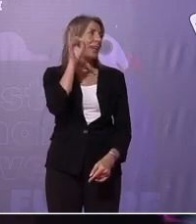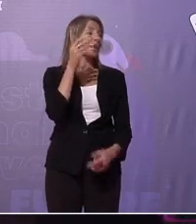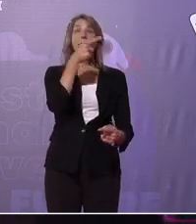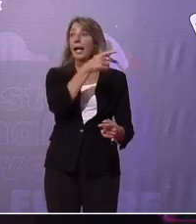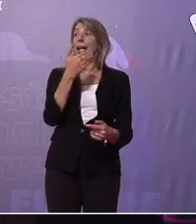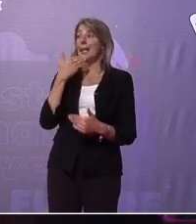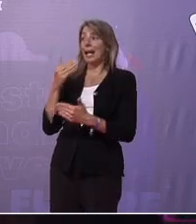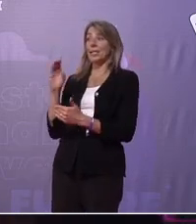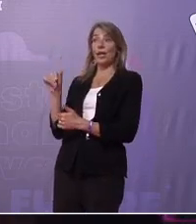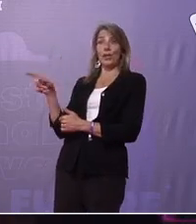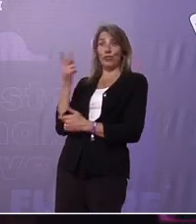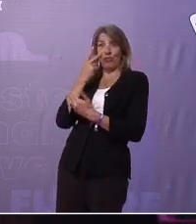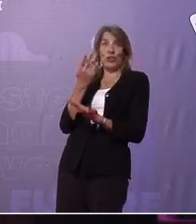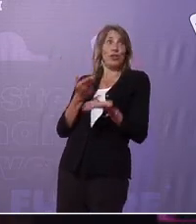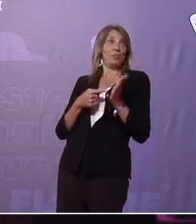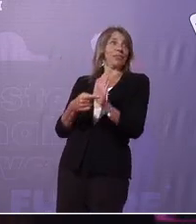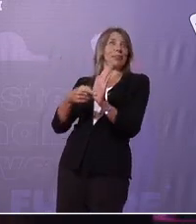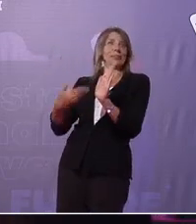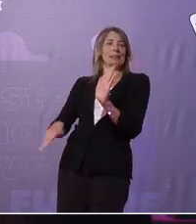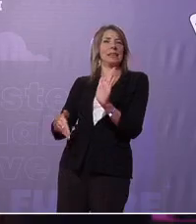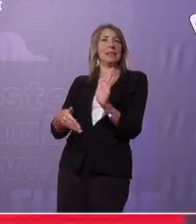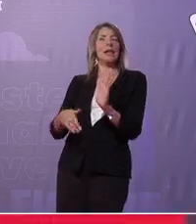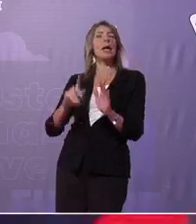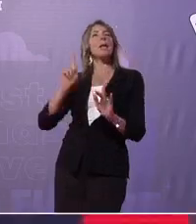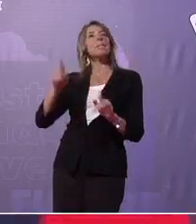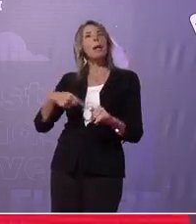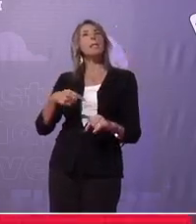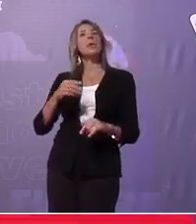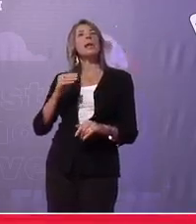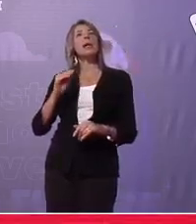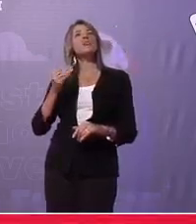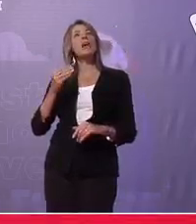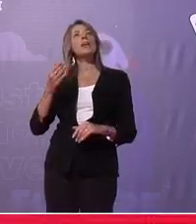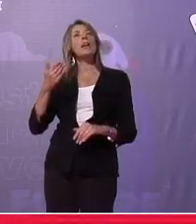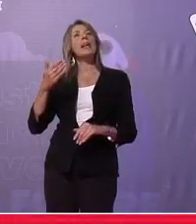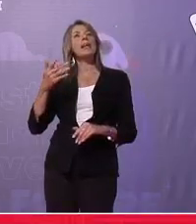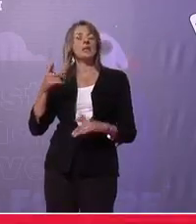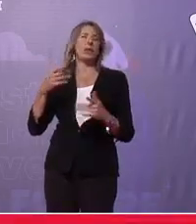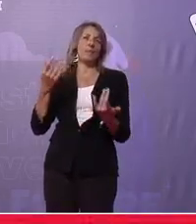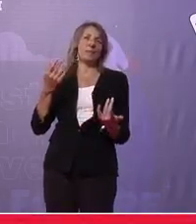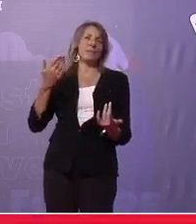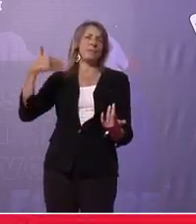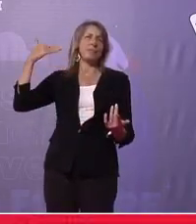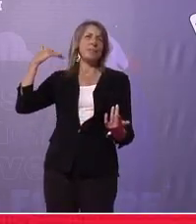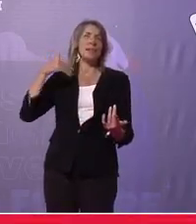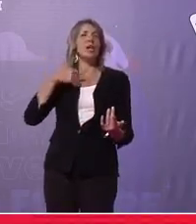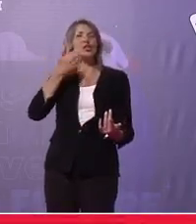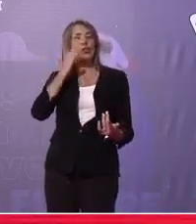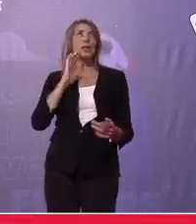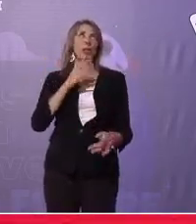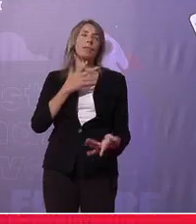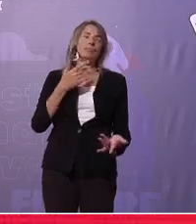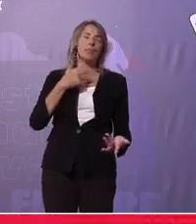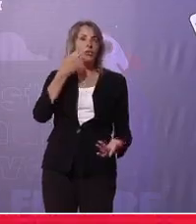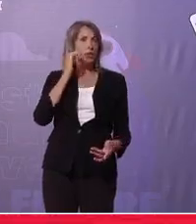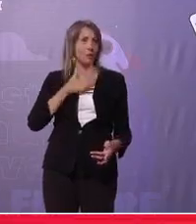per questo che è successo la manifestazione ma anche le generazioni più indietro Sempre più vediamo genitori i miei genitori ne hanno di anni